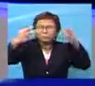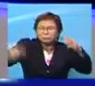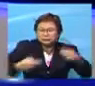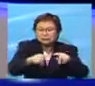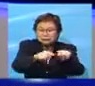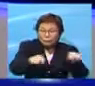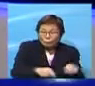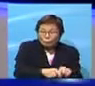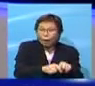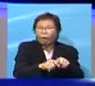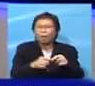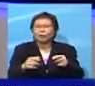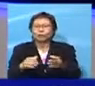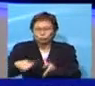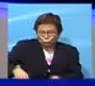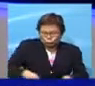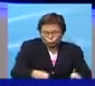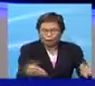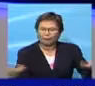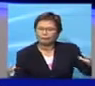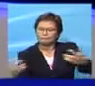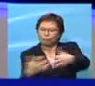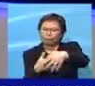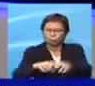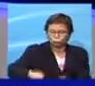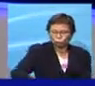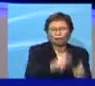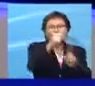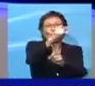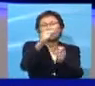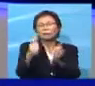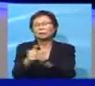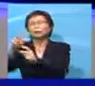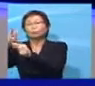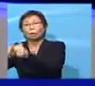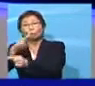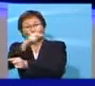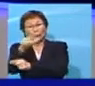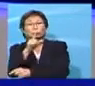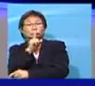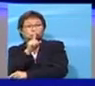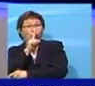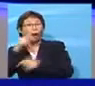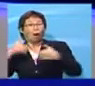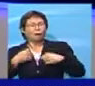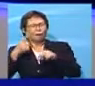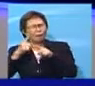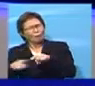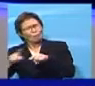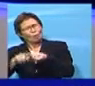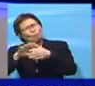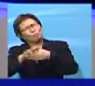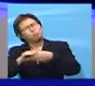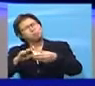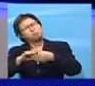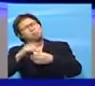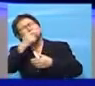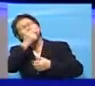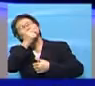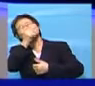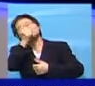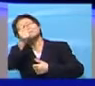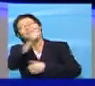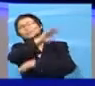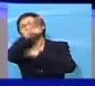lokasi pertembungan dua sungai, Sungai Gombak dan Sungai Kelang, Kuala Lumpur sebenarnya mempunyai pelbagai kisah menarik. Betul tu ya. Semuanya